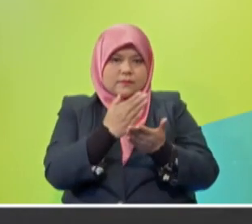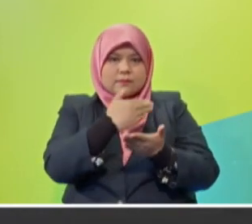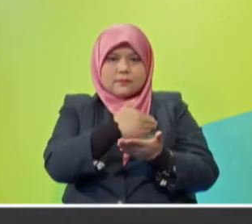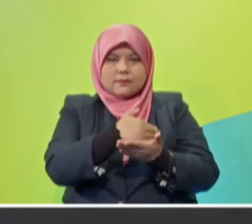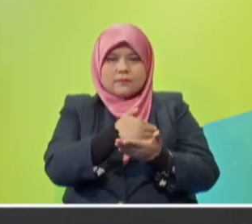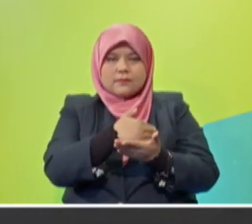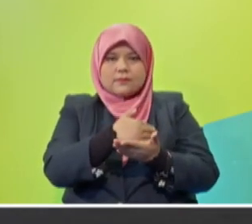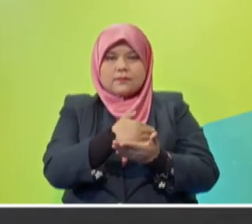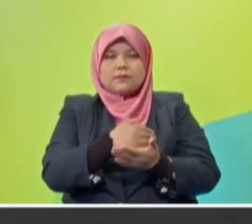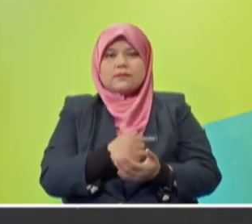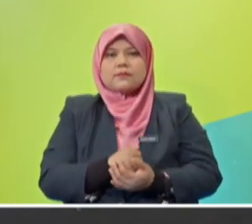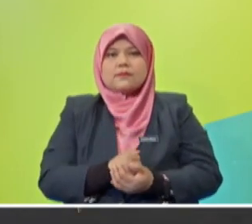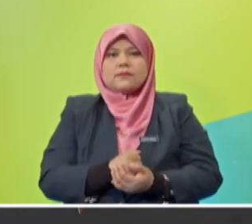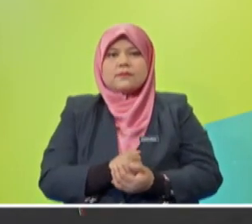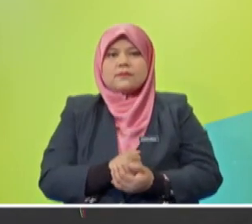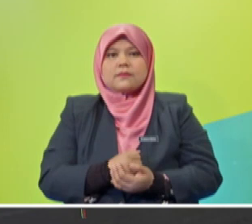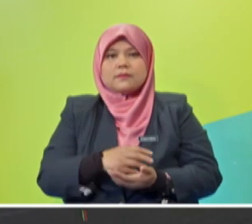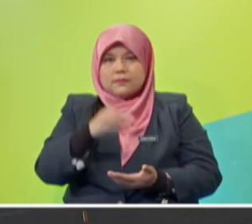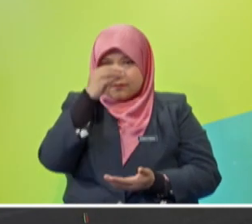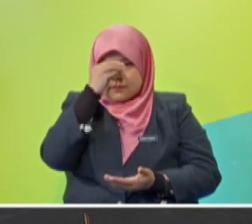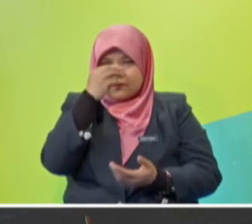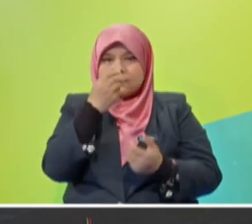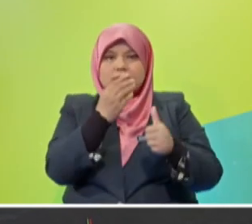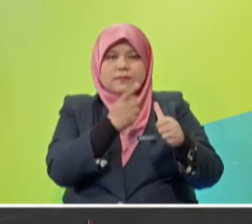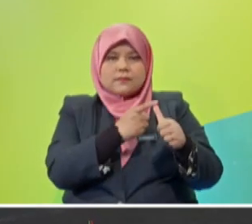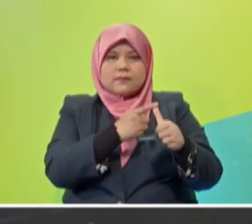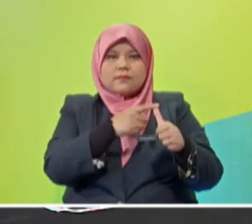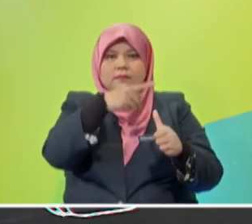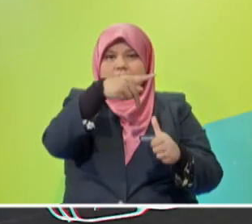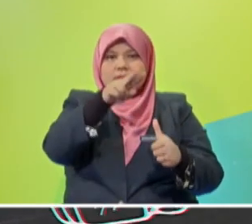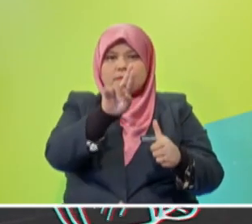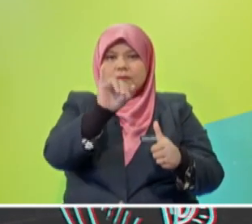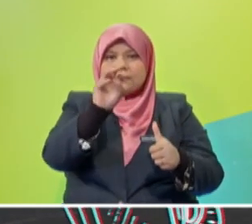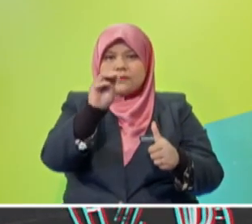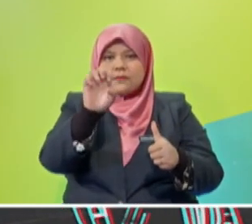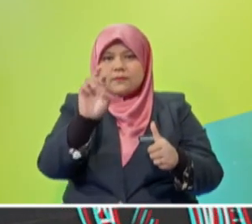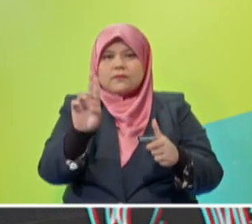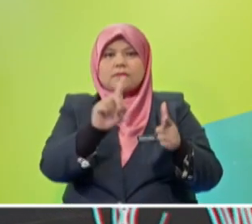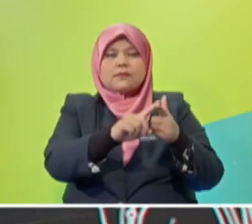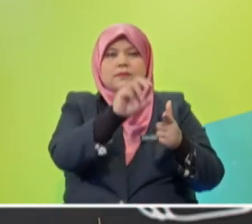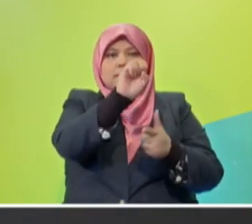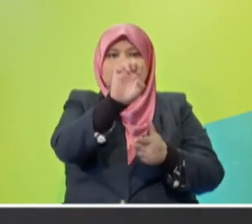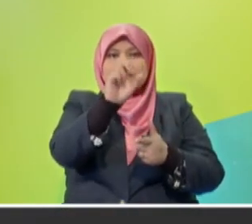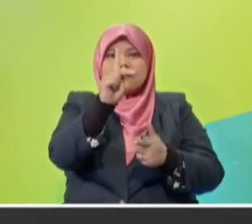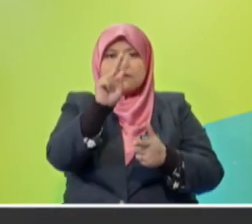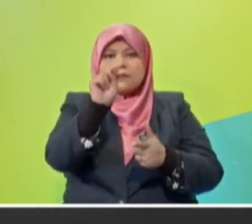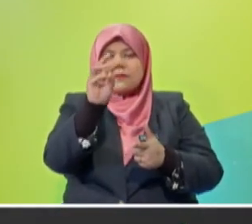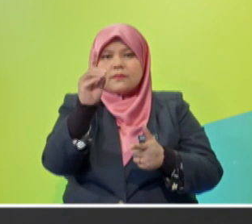Tiga jenis sektor sumber ekonomi yang telah saya pelajari ialah sumber prima, sektor prima, sektor sekunder dan juga sektor